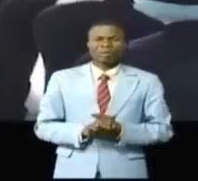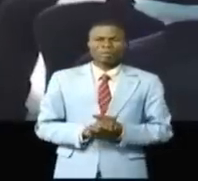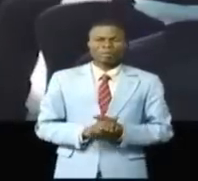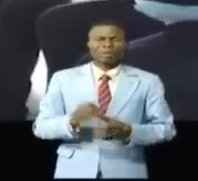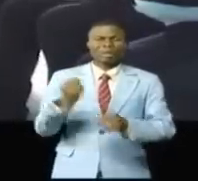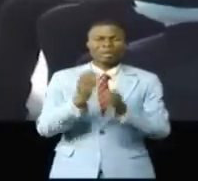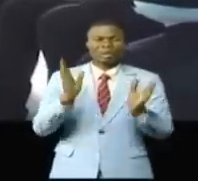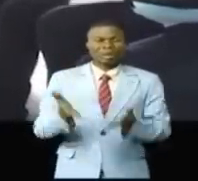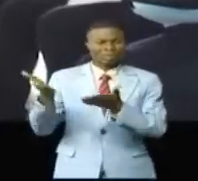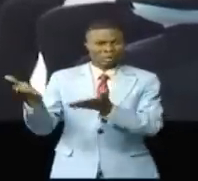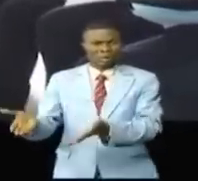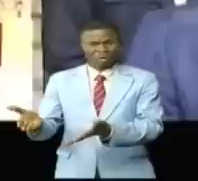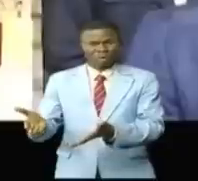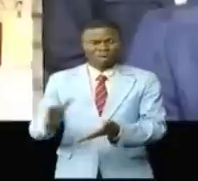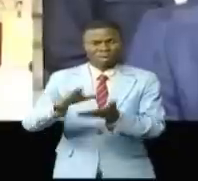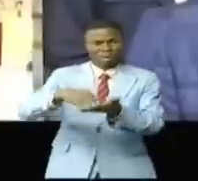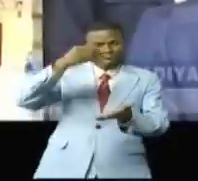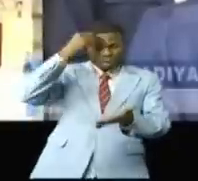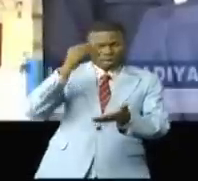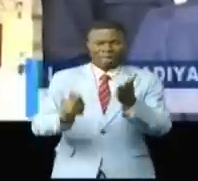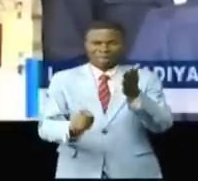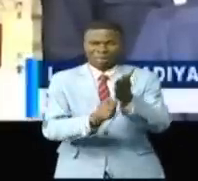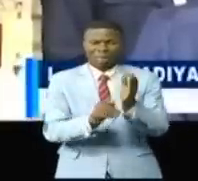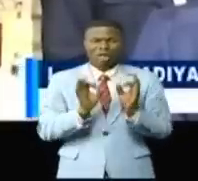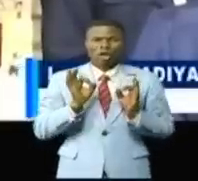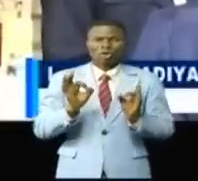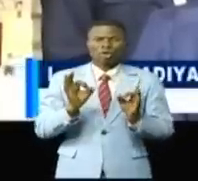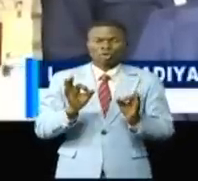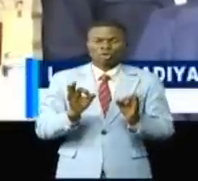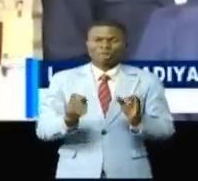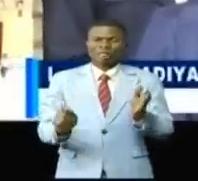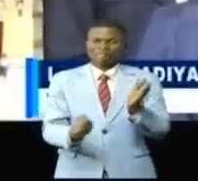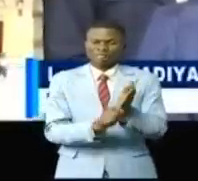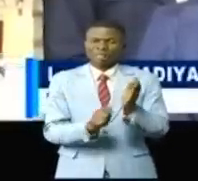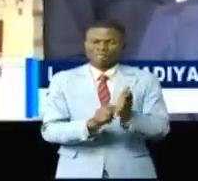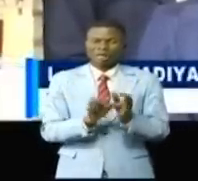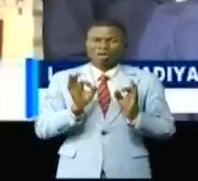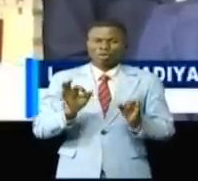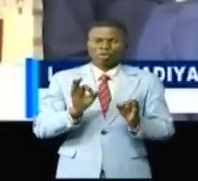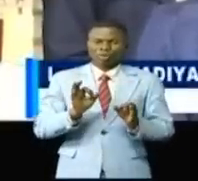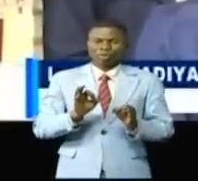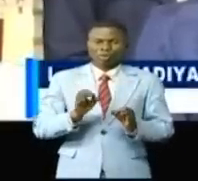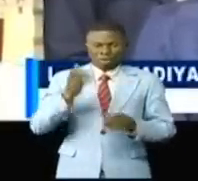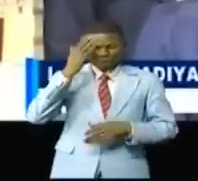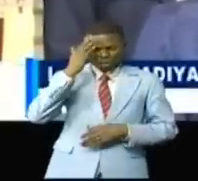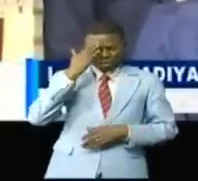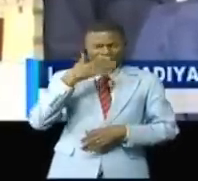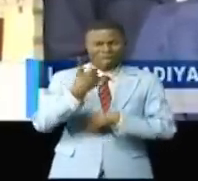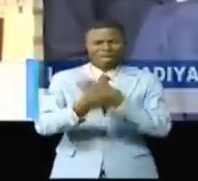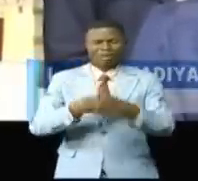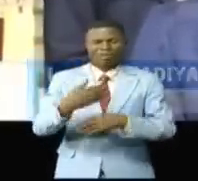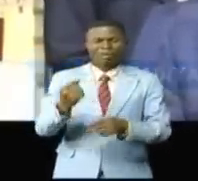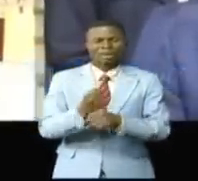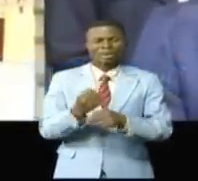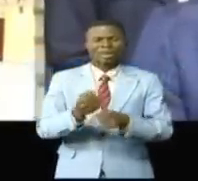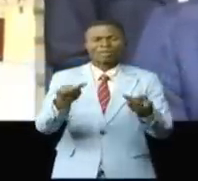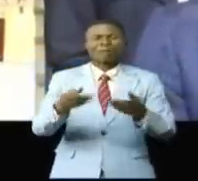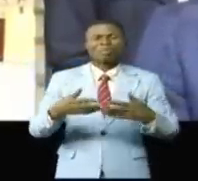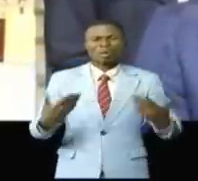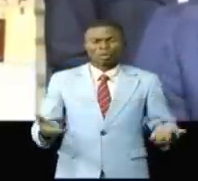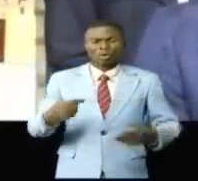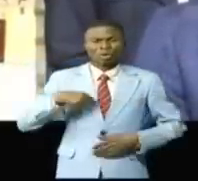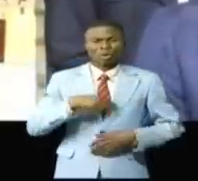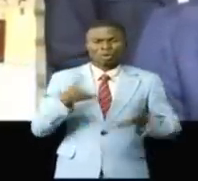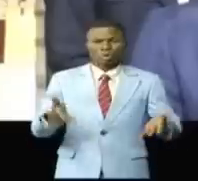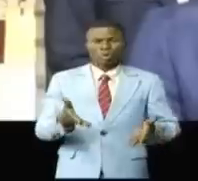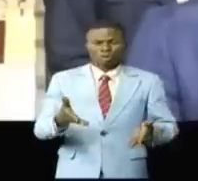agents sont là pour apprendre les techniques et stratégies afin qu'ils sachent comment s'y prendre sur le terrain. Parce que nous sommes là en